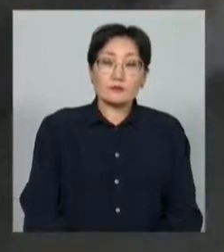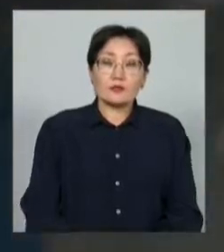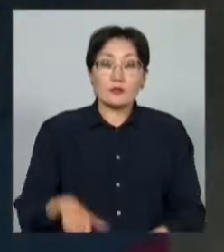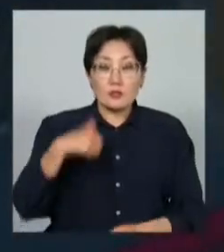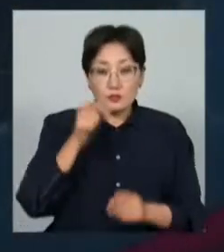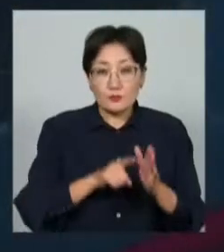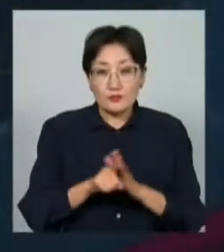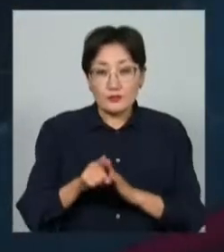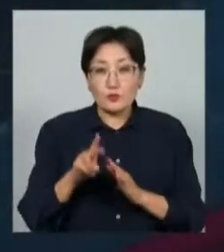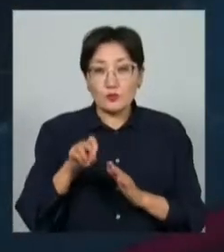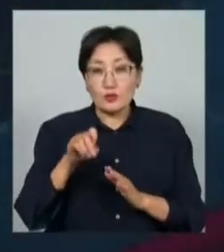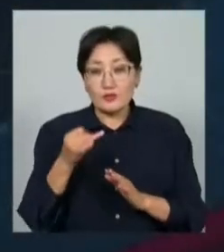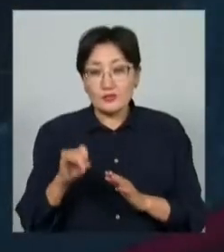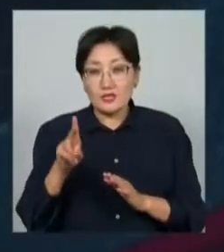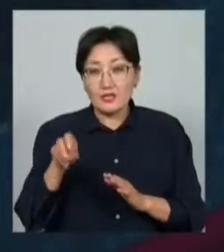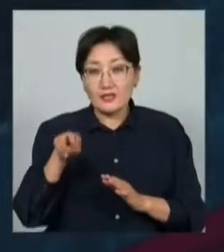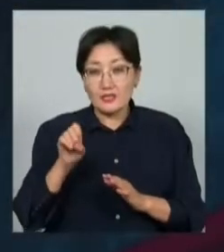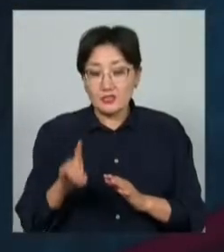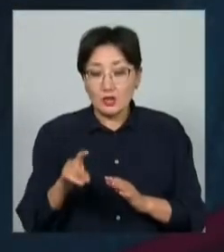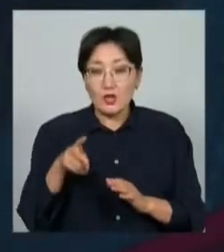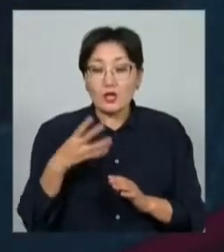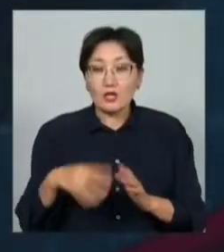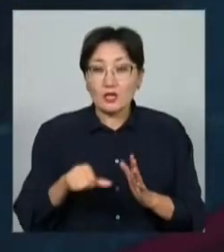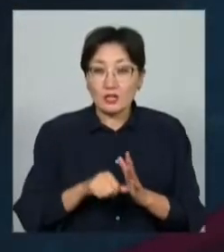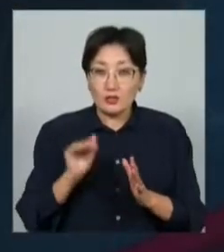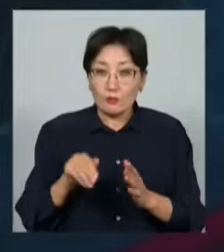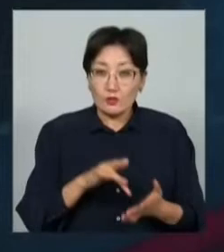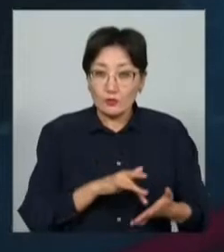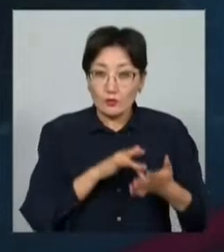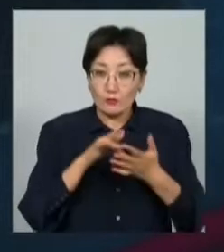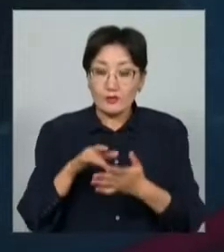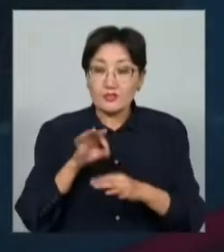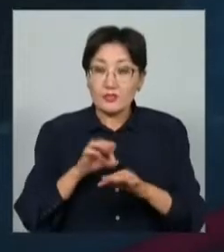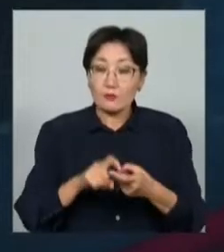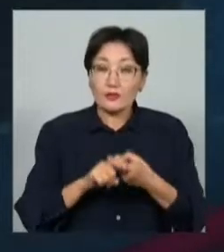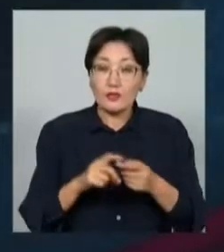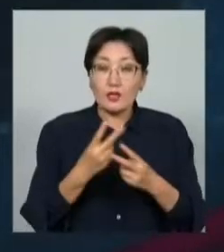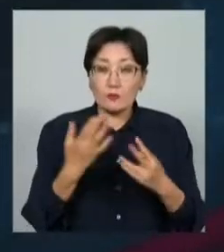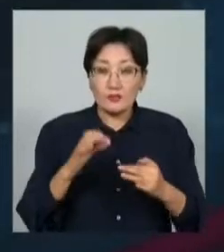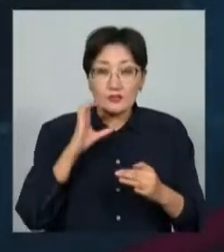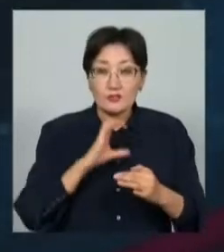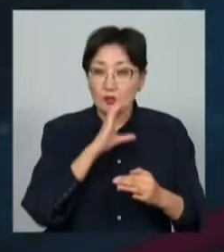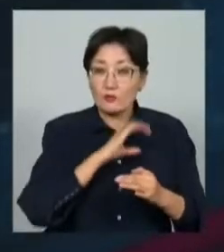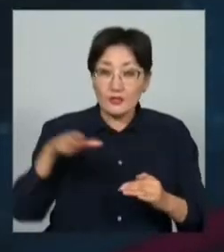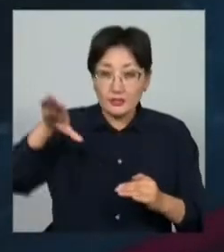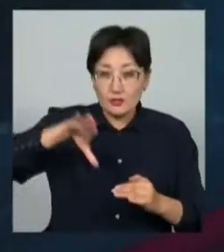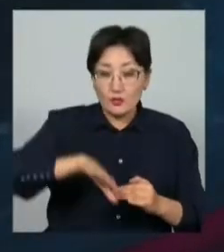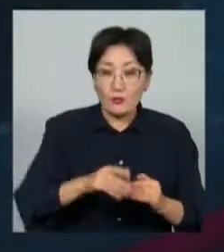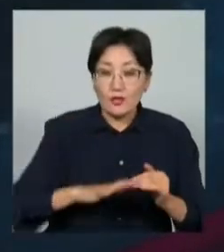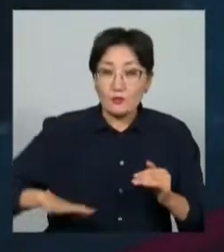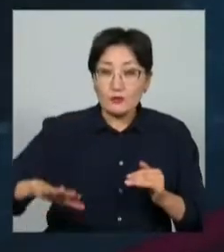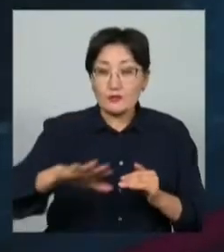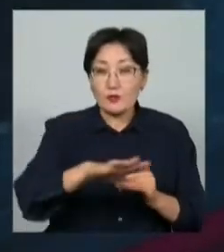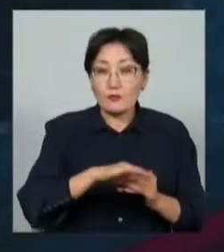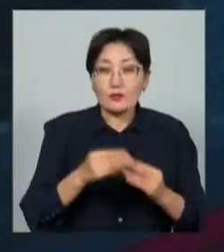Жыл басынан бері Көлсай мен Қайыңды көліне 46 мың турист келген. Былтыр пандемияға қарамастан солтүстік Тянь-Шань таулары етегіндегі